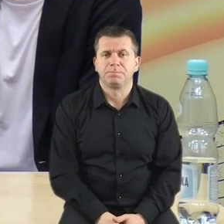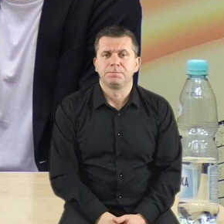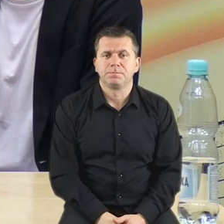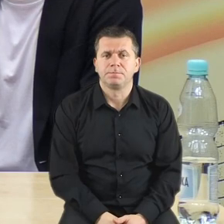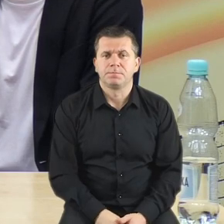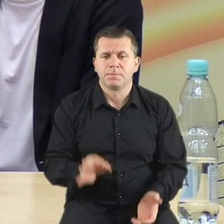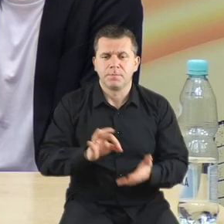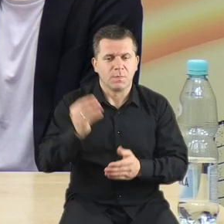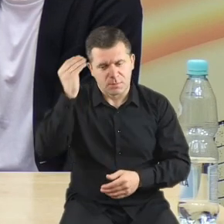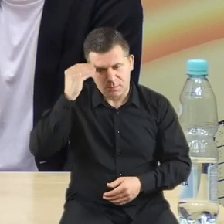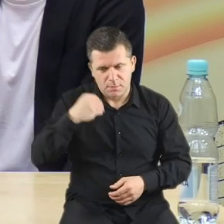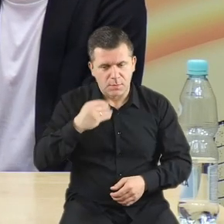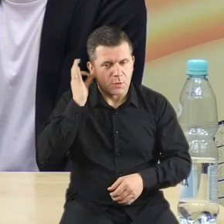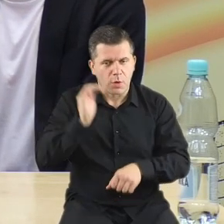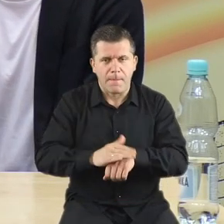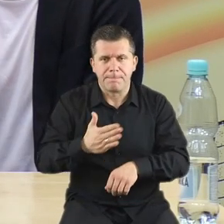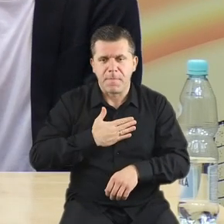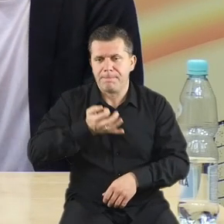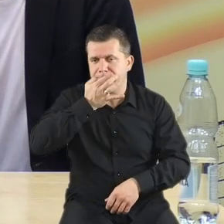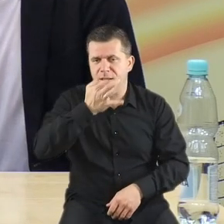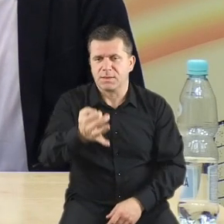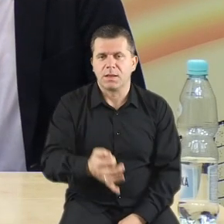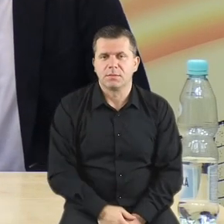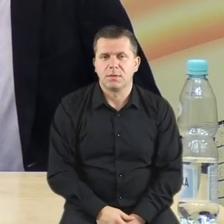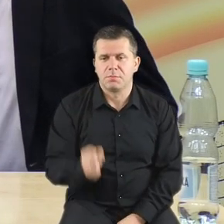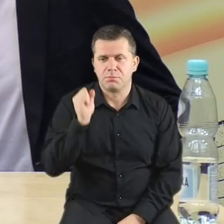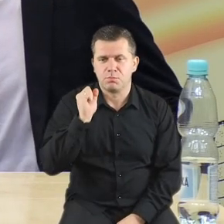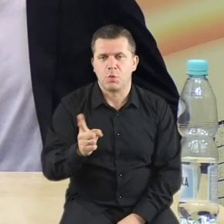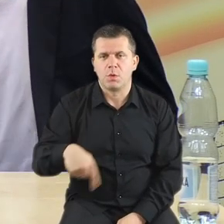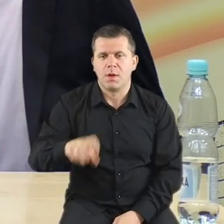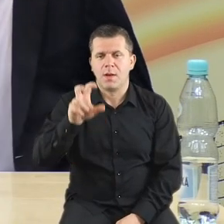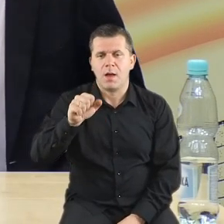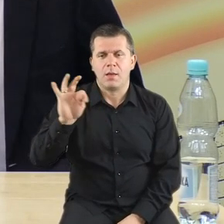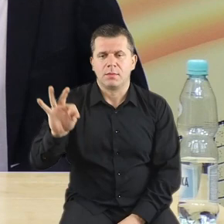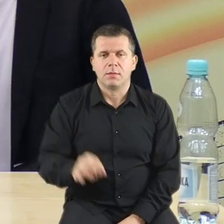mi tutaj sygnalizuje, że mamy jakieś pytania, tak, które pojawiły się na naszym czacie.